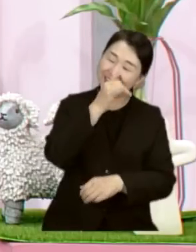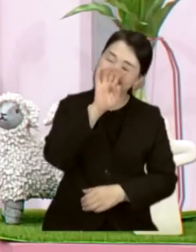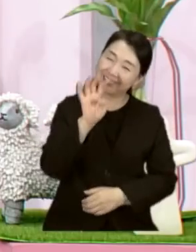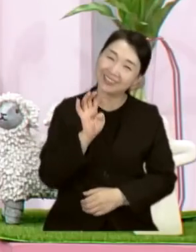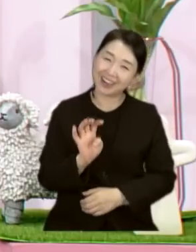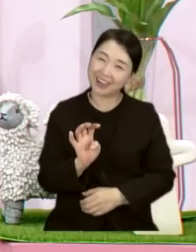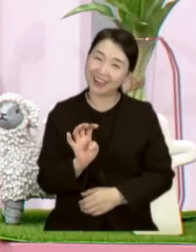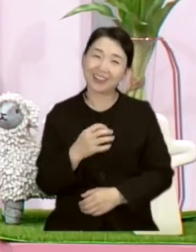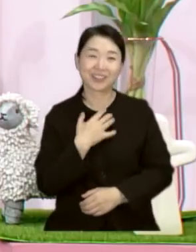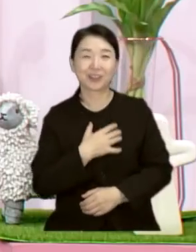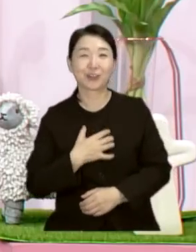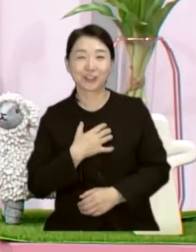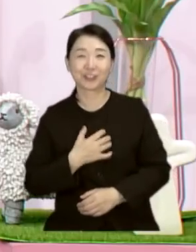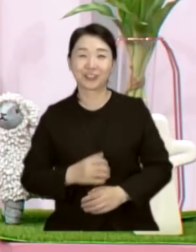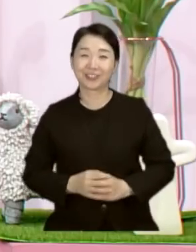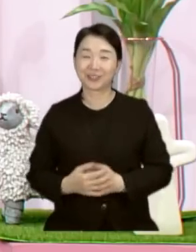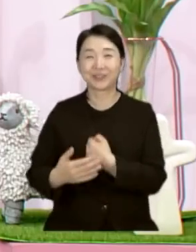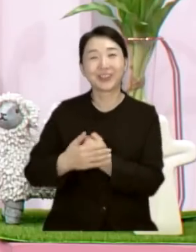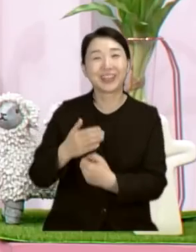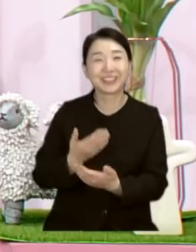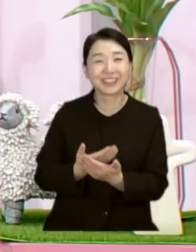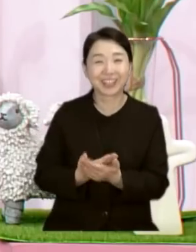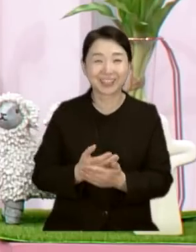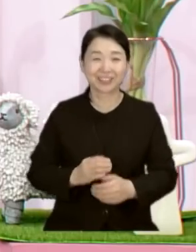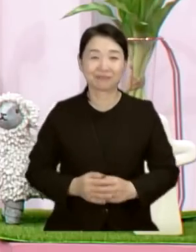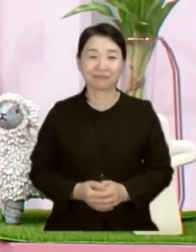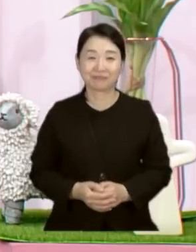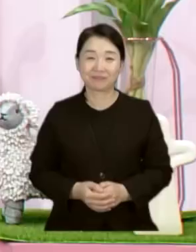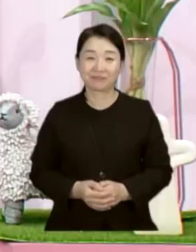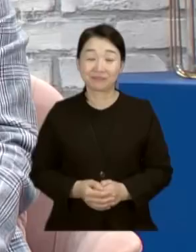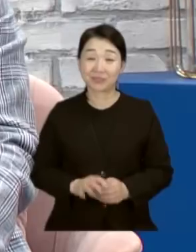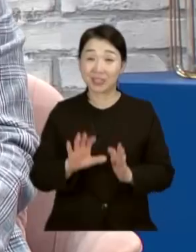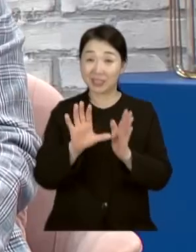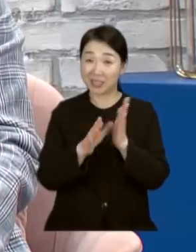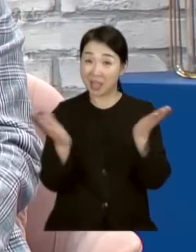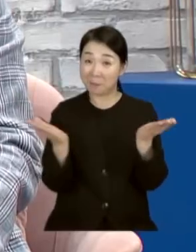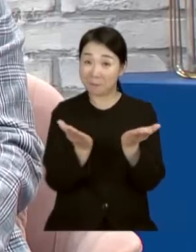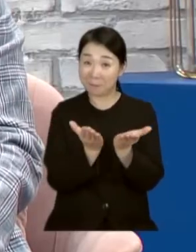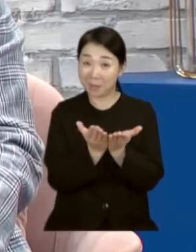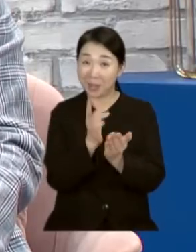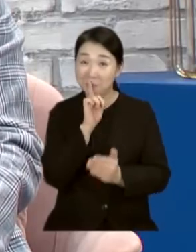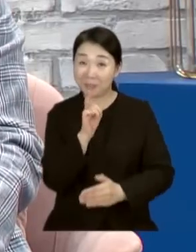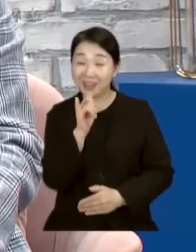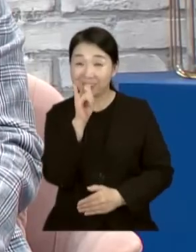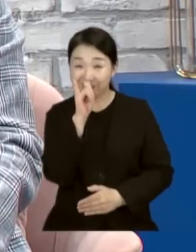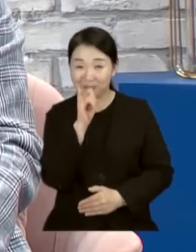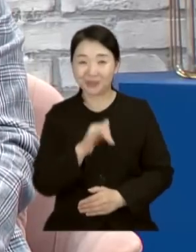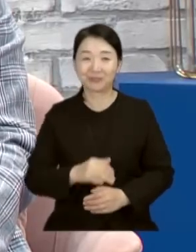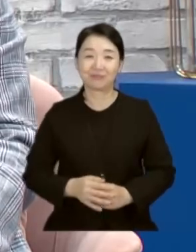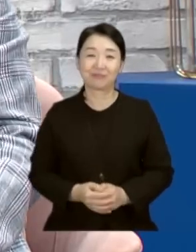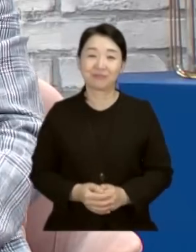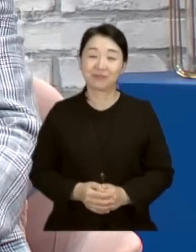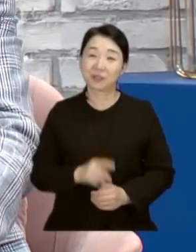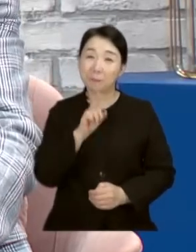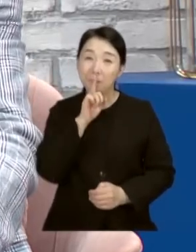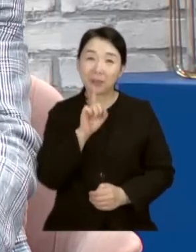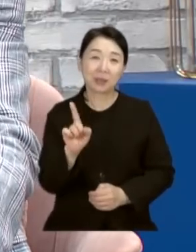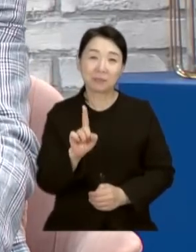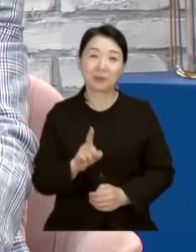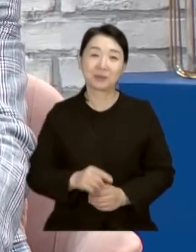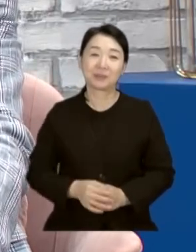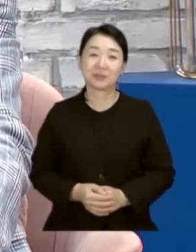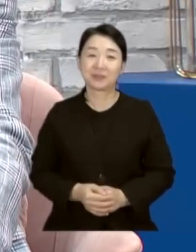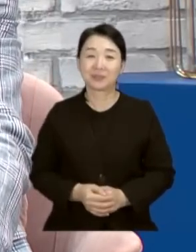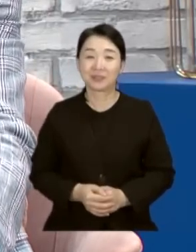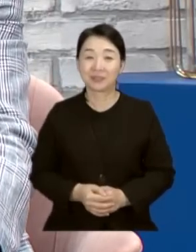있을까 네, 걱정이 많이 되는데 좀 도와주세요. 네. 때가 됐다는 표현을 우리가 하잖아요. 맞아요. 네. 때가 되셨고 이런